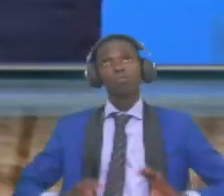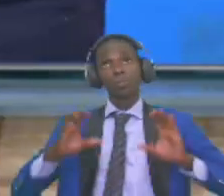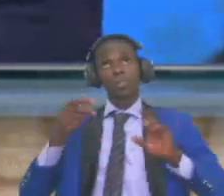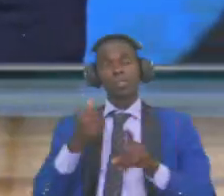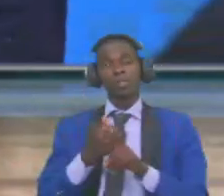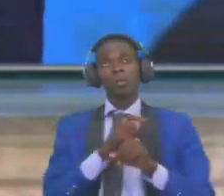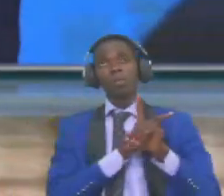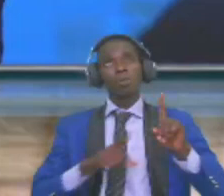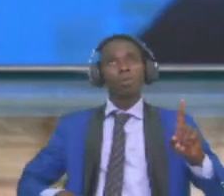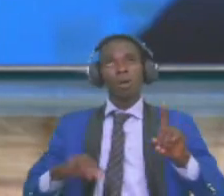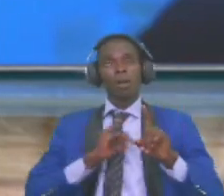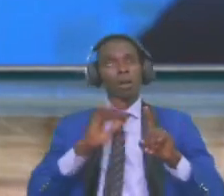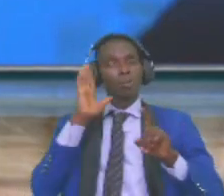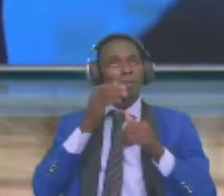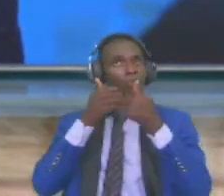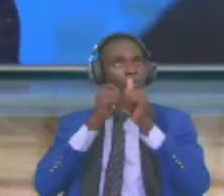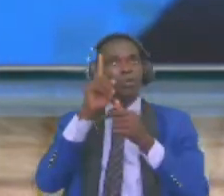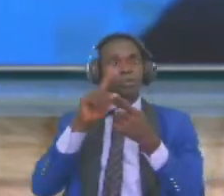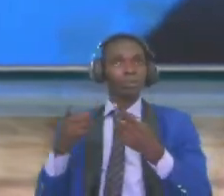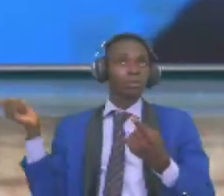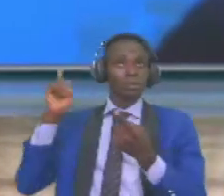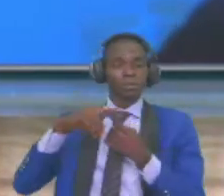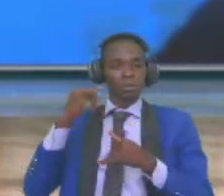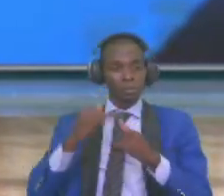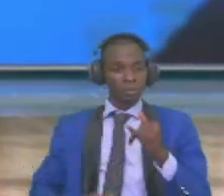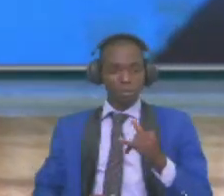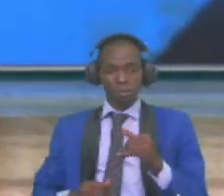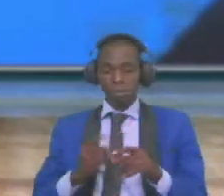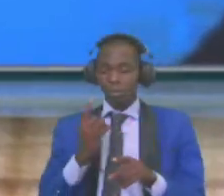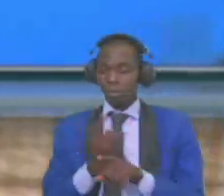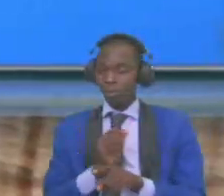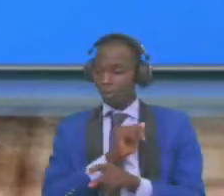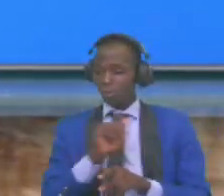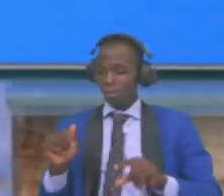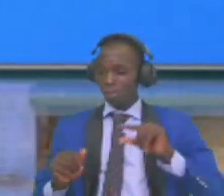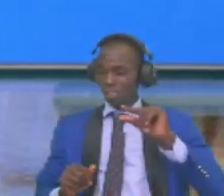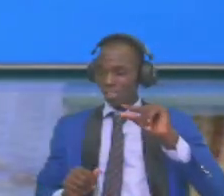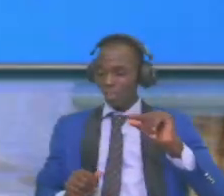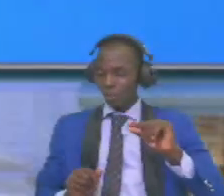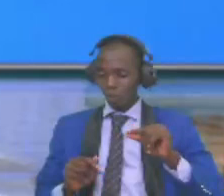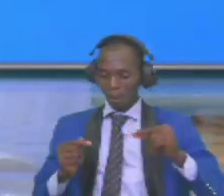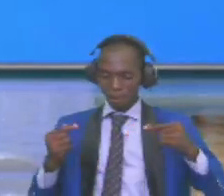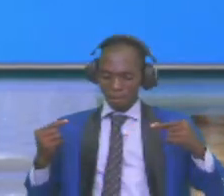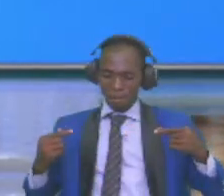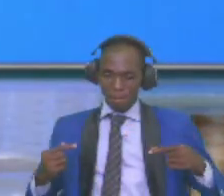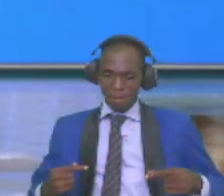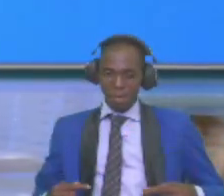cacher des intérieurs je vais te sur tout à la fin une petite addition